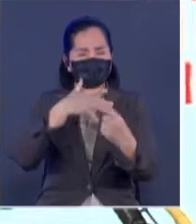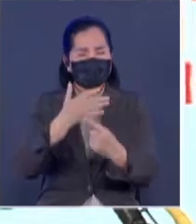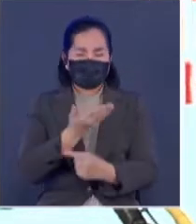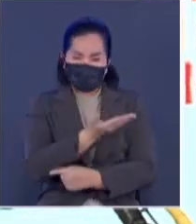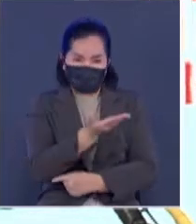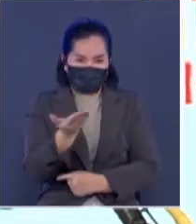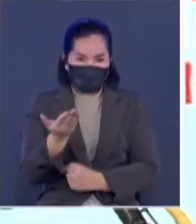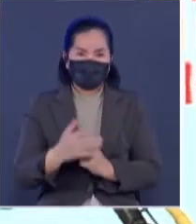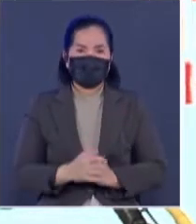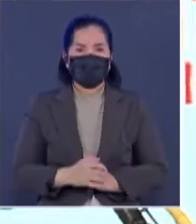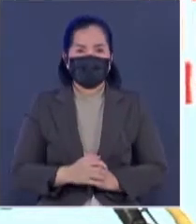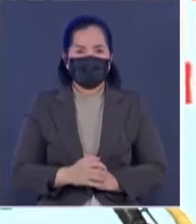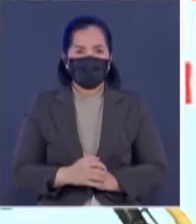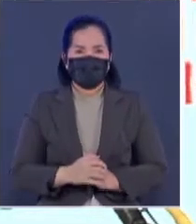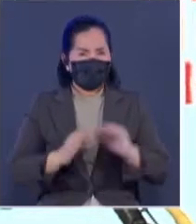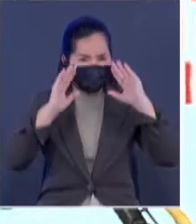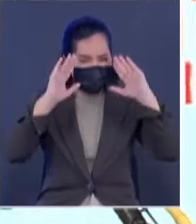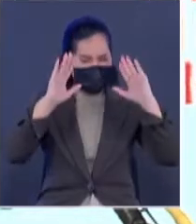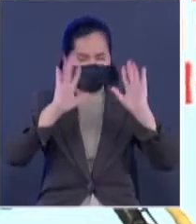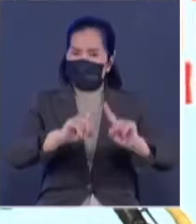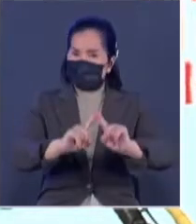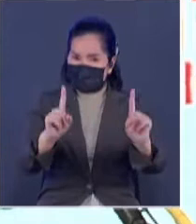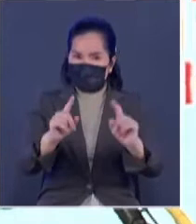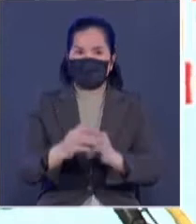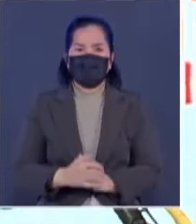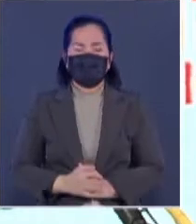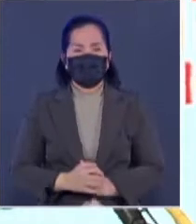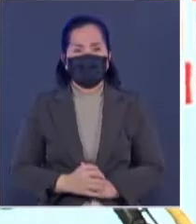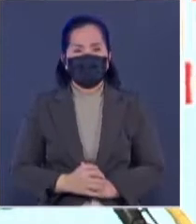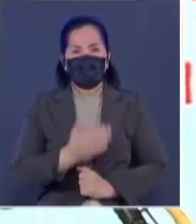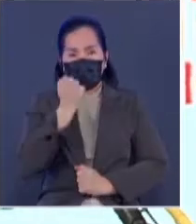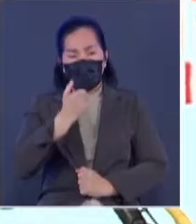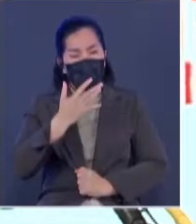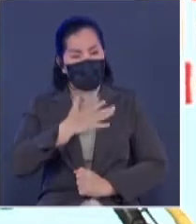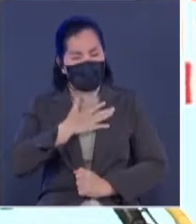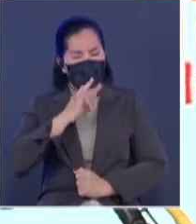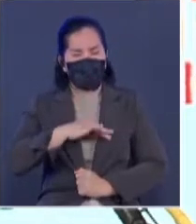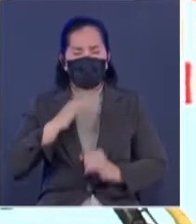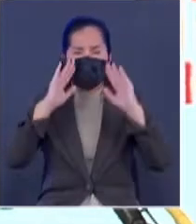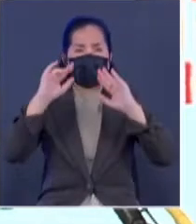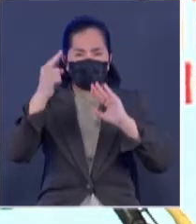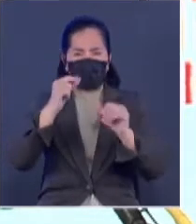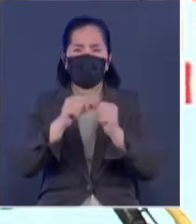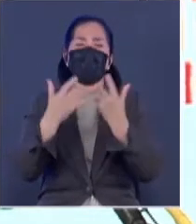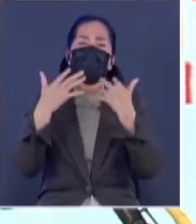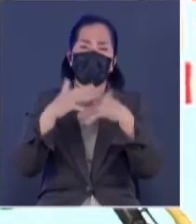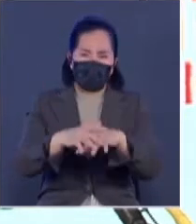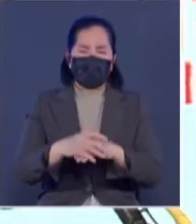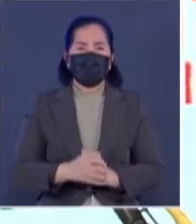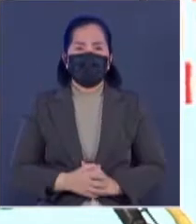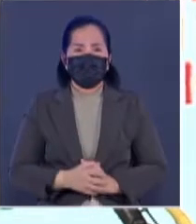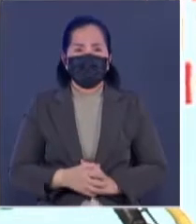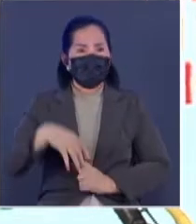ครได้ experience แบบได้ประสบการณ์แบบนั้นอีกแล้วอ่ะในพวกเราในกลุ่มเนี้ยเพราะว่ามันคือไปอยู่ด้วยกันใน